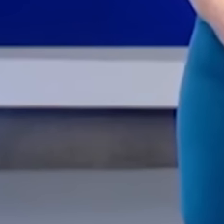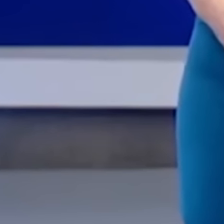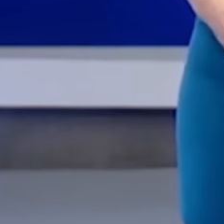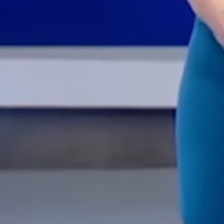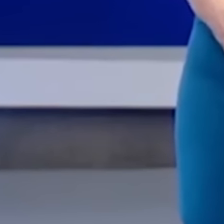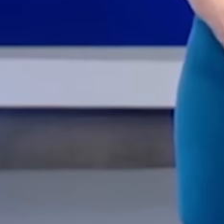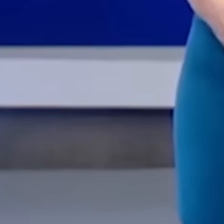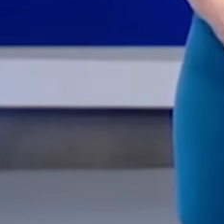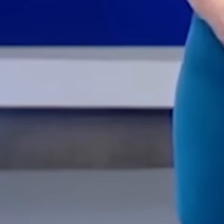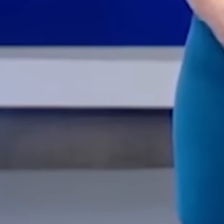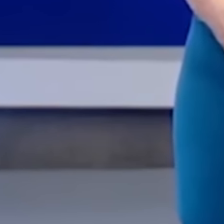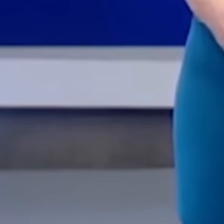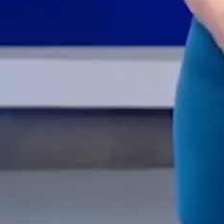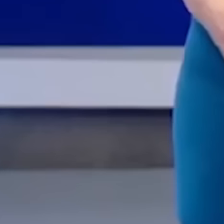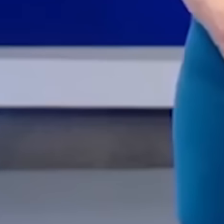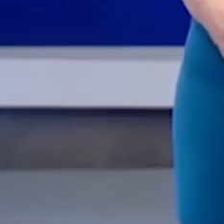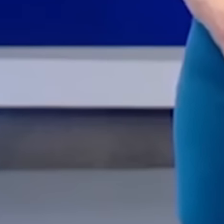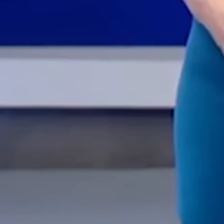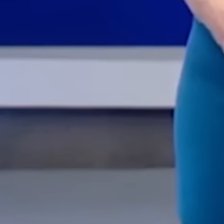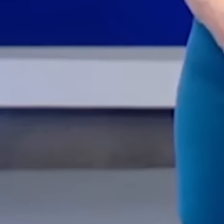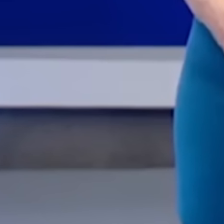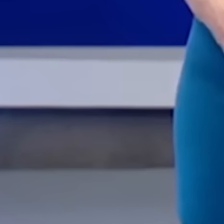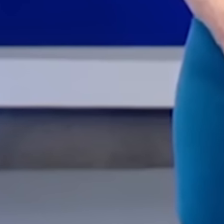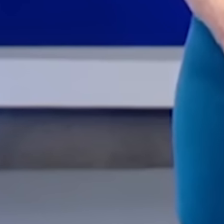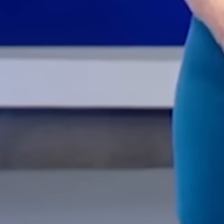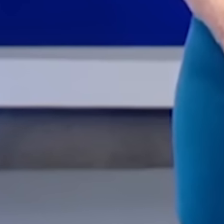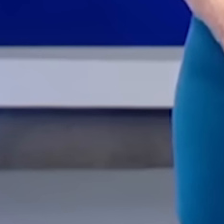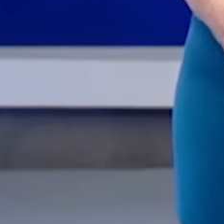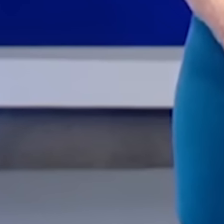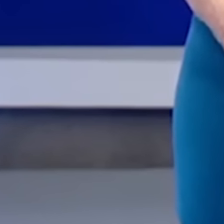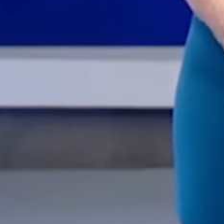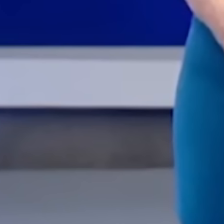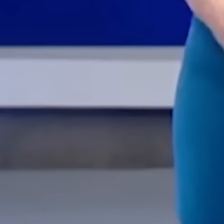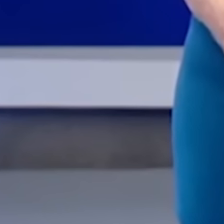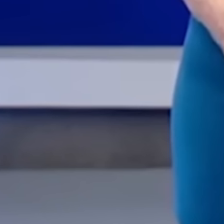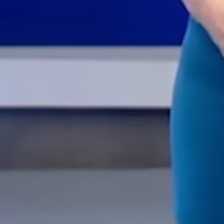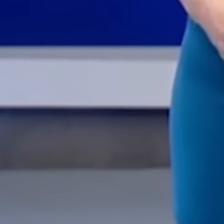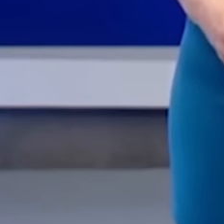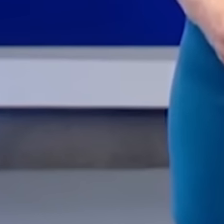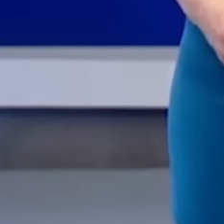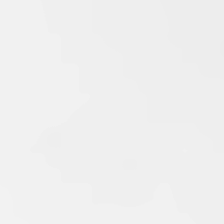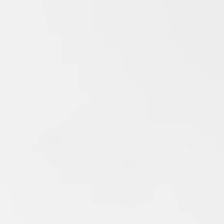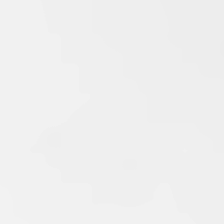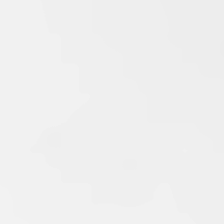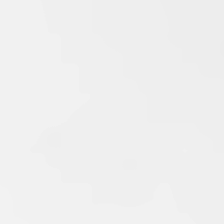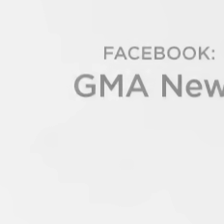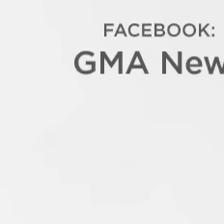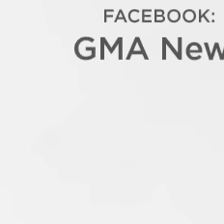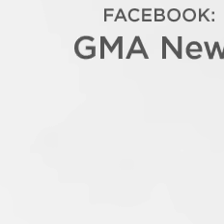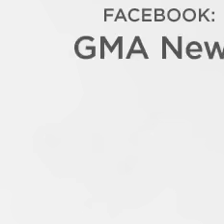samahan niyo kami sa GMA Pinoy TV at sa www.gmanews.tv.